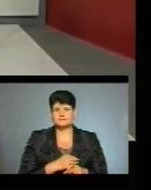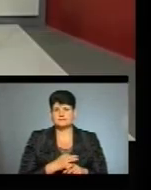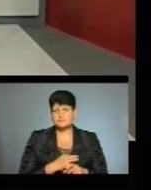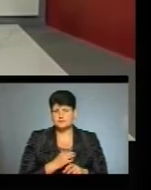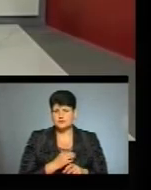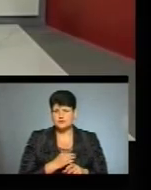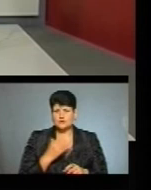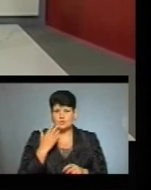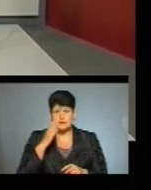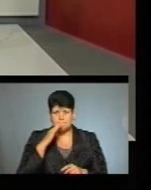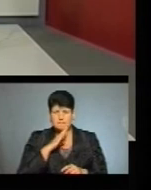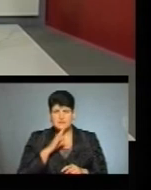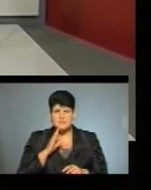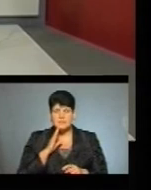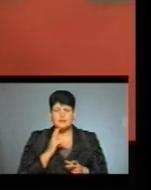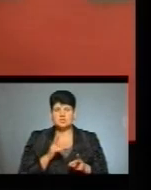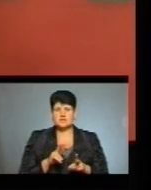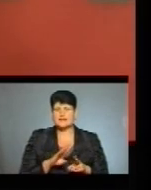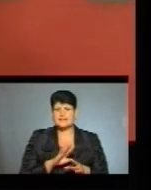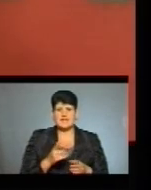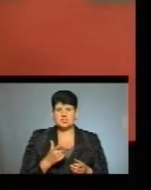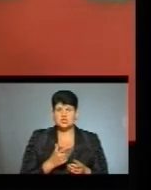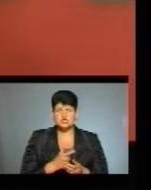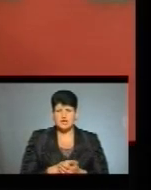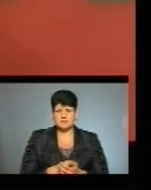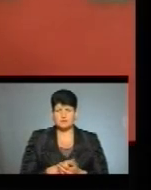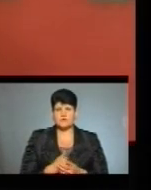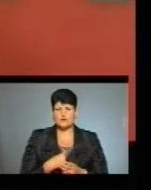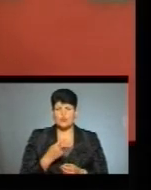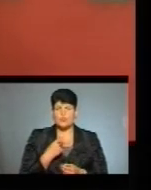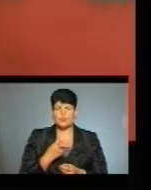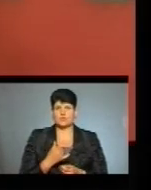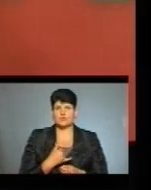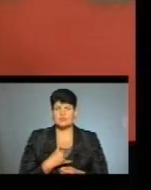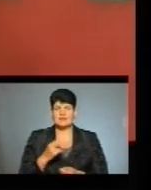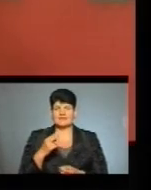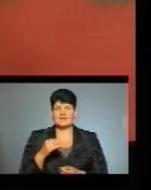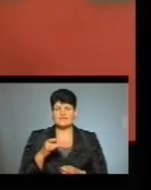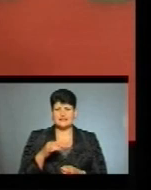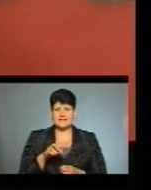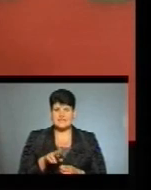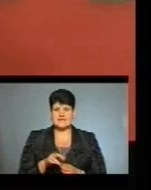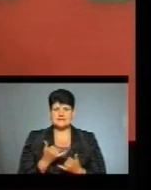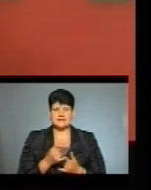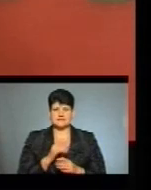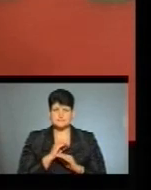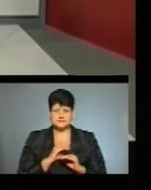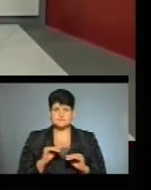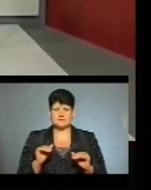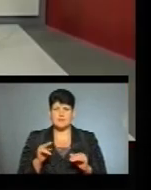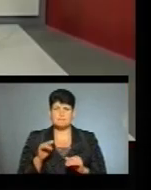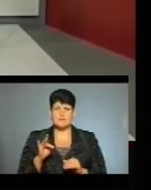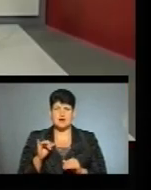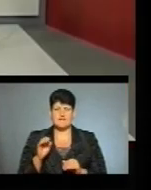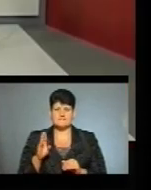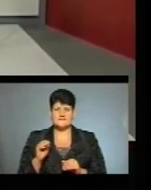залишається нещеплена від правця, ну я кажу, дифтерія, в нас зараз затишок відносно цього захворювання. А правець